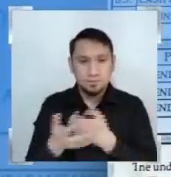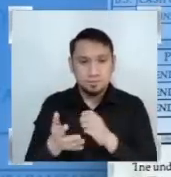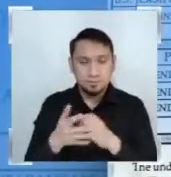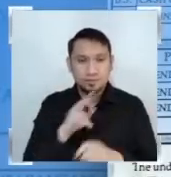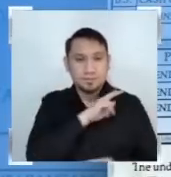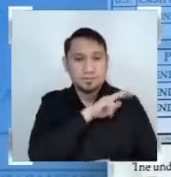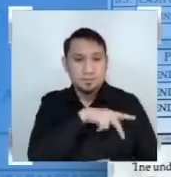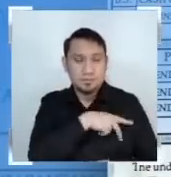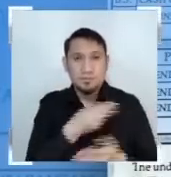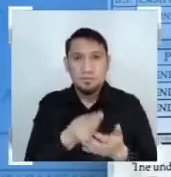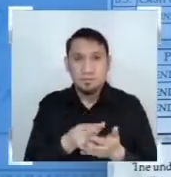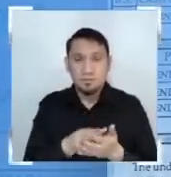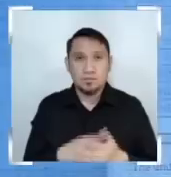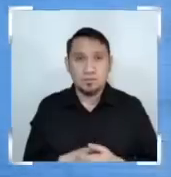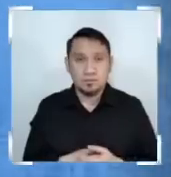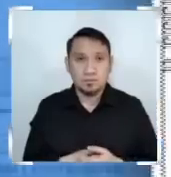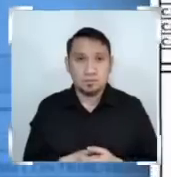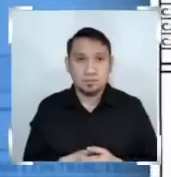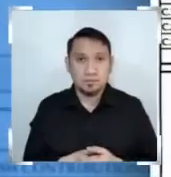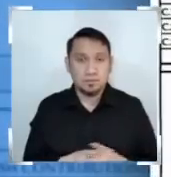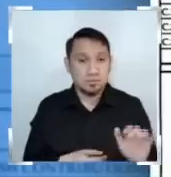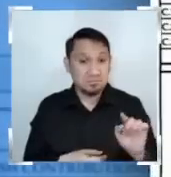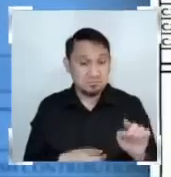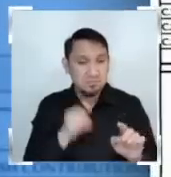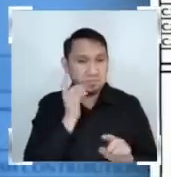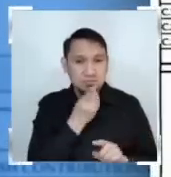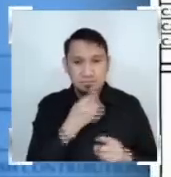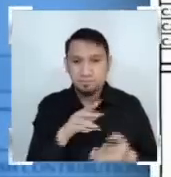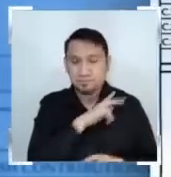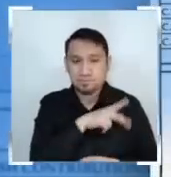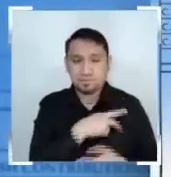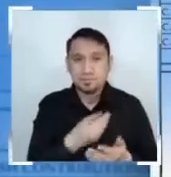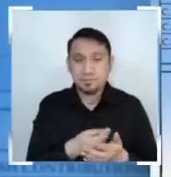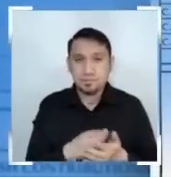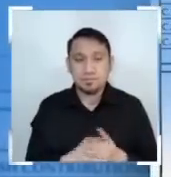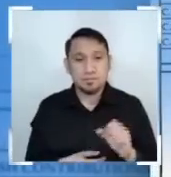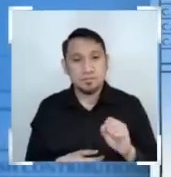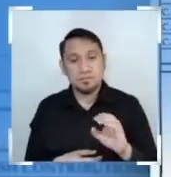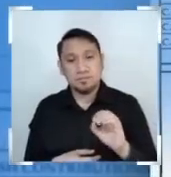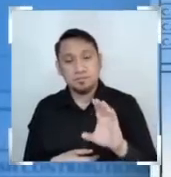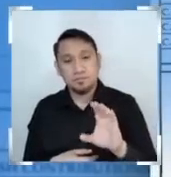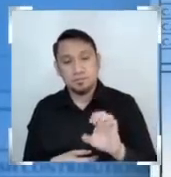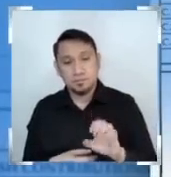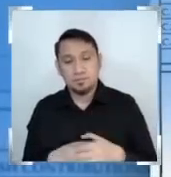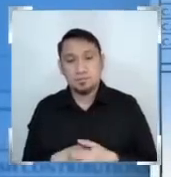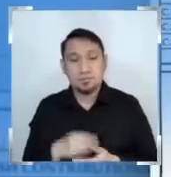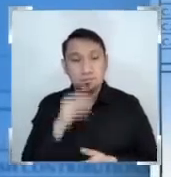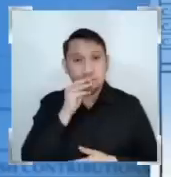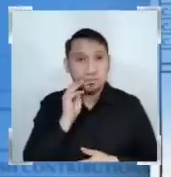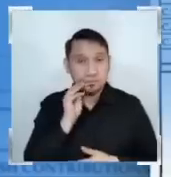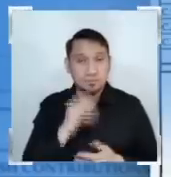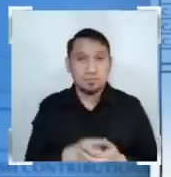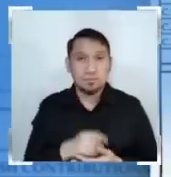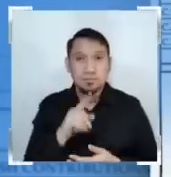fund o sariling pera si Duterte. Naghain din kahapon ng SOCE si Presidential Candidate Senator Manny Pacquiao na mahigit